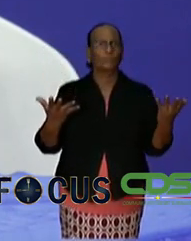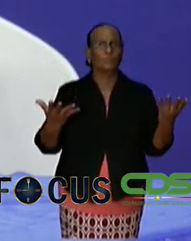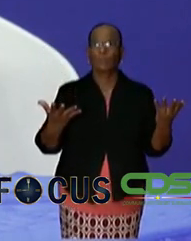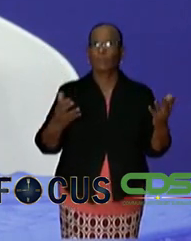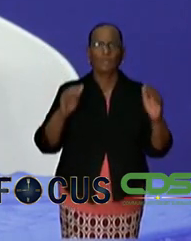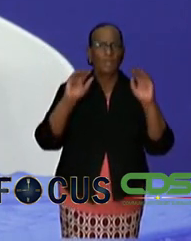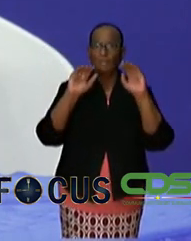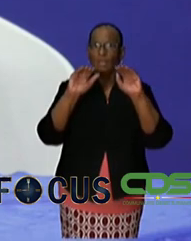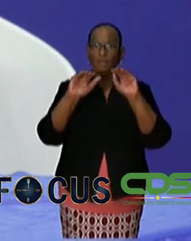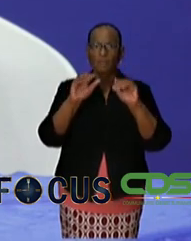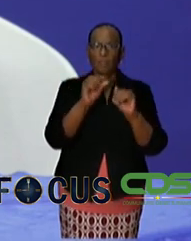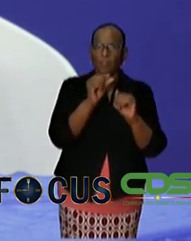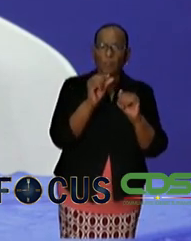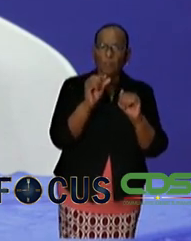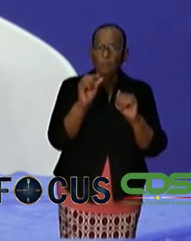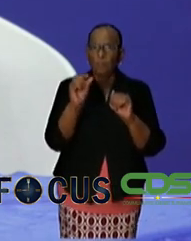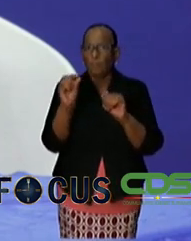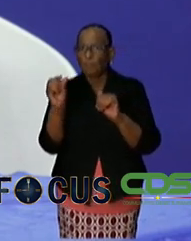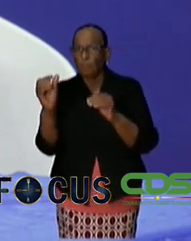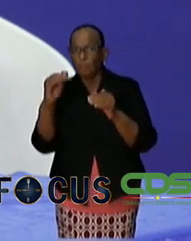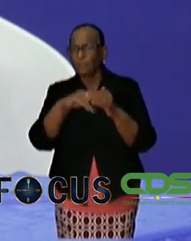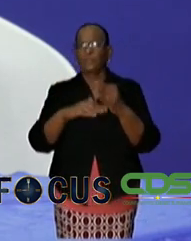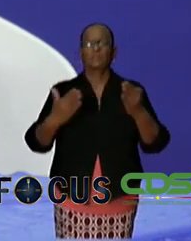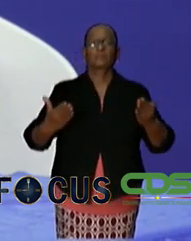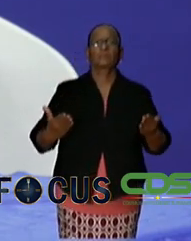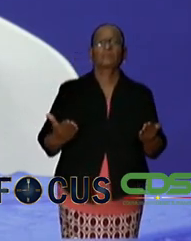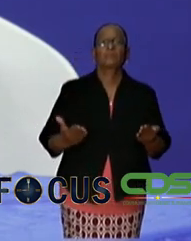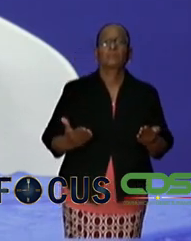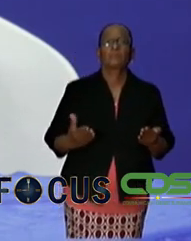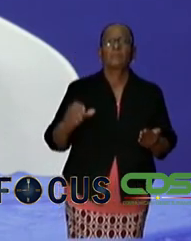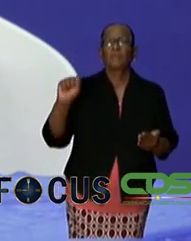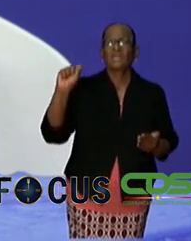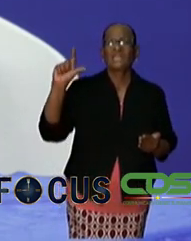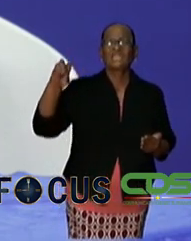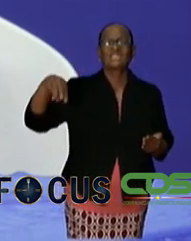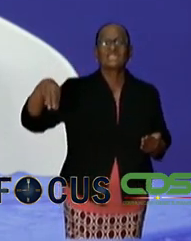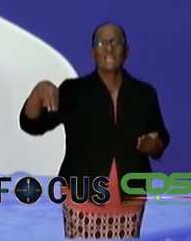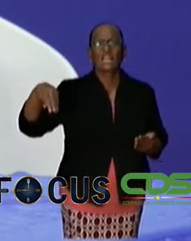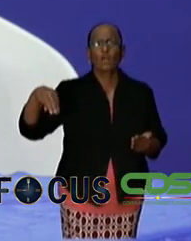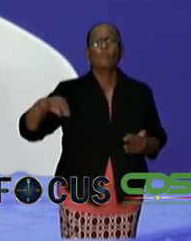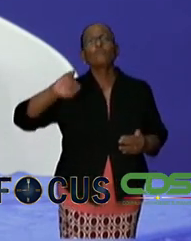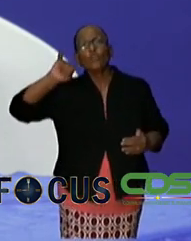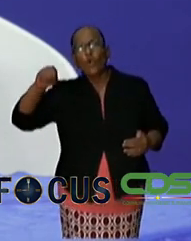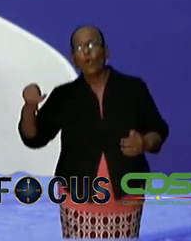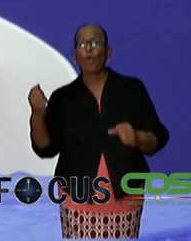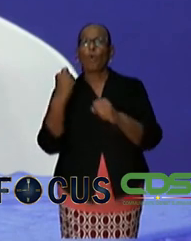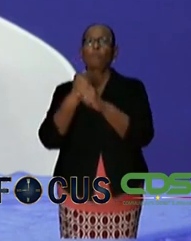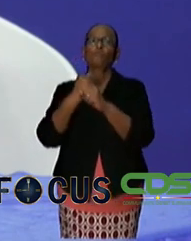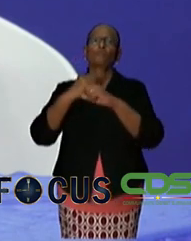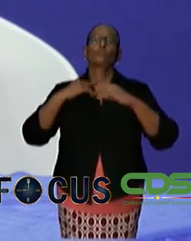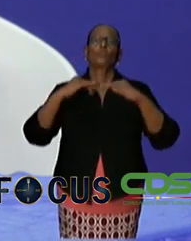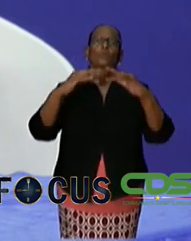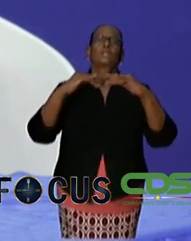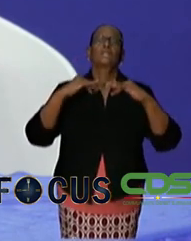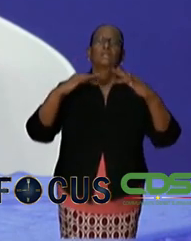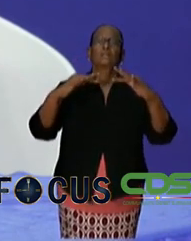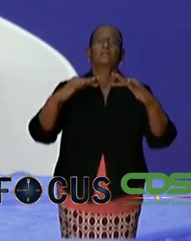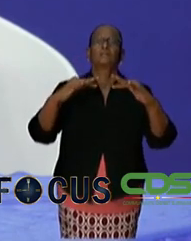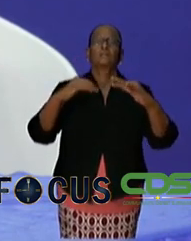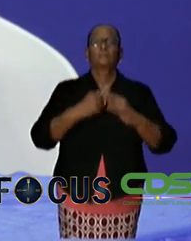kwam bij mondjesmaat binnen. We moeten gaan praten bij SLM, zeker over reorganisatie. We weten allemaal dat